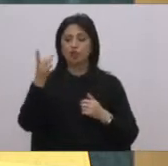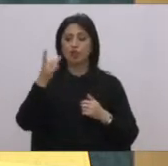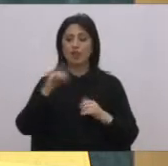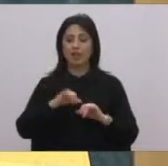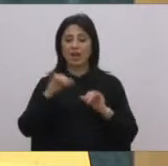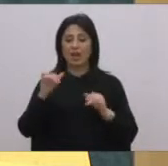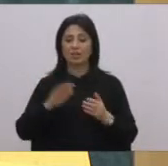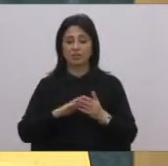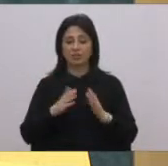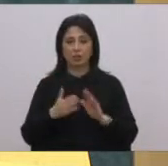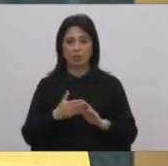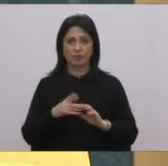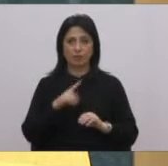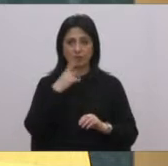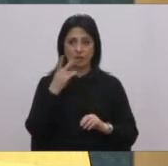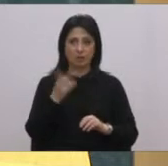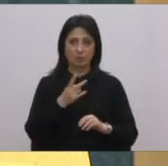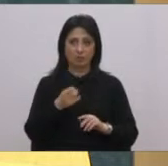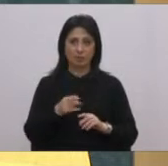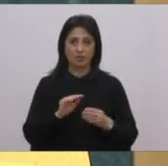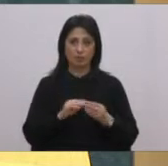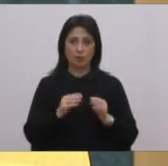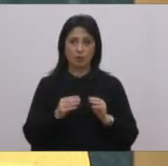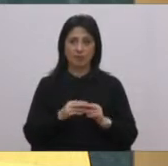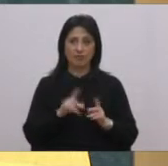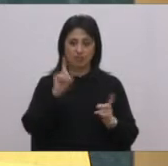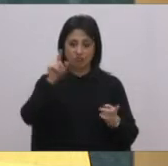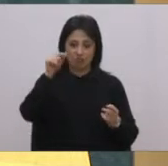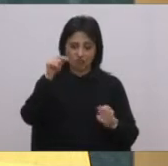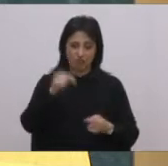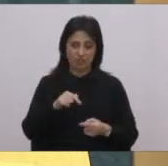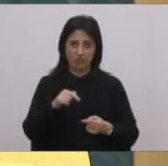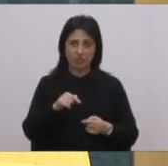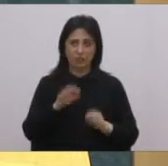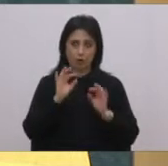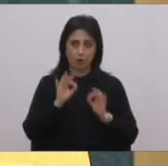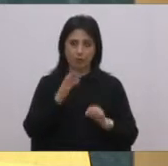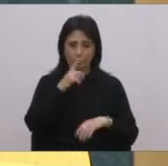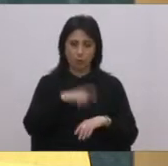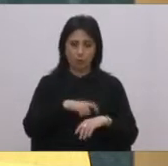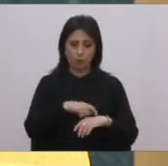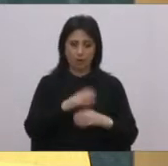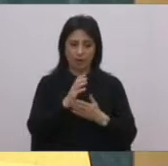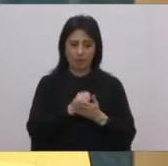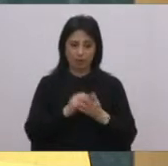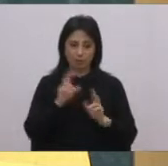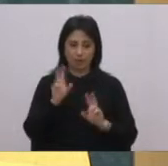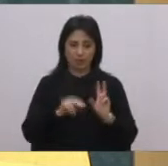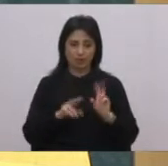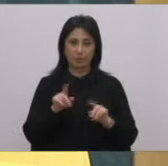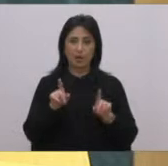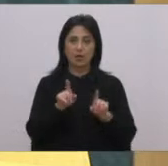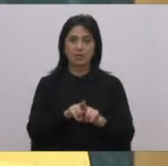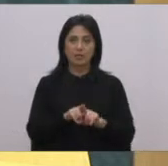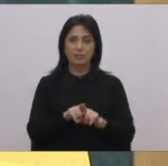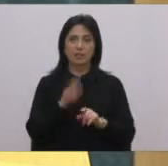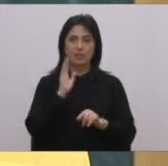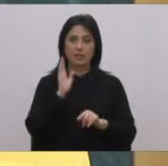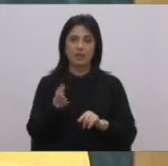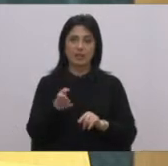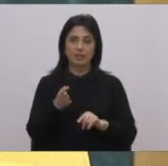გაზრდის პირობებში, რა თქმა უნდა, ეს პრობლემაც შესაბამისი ობიექტური დროის და რესურსის გათვალისწინებით ასევე